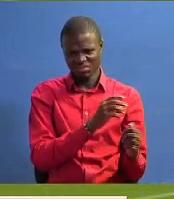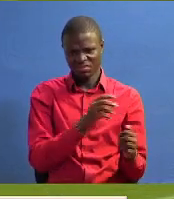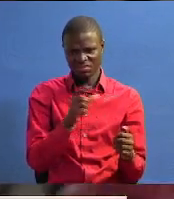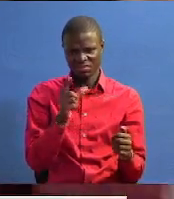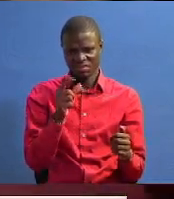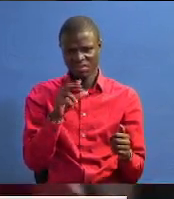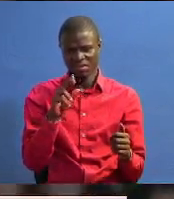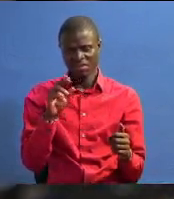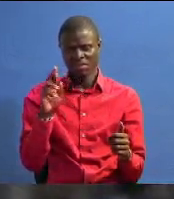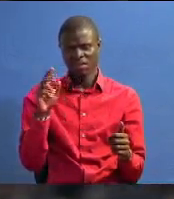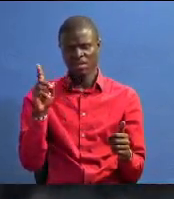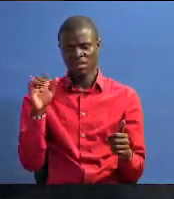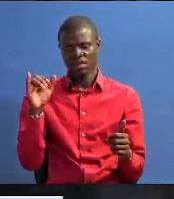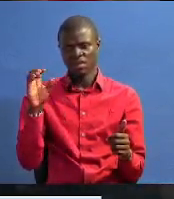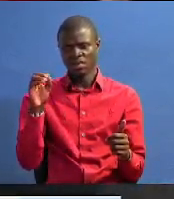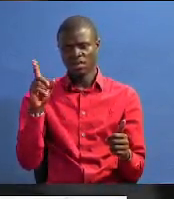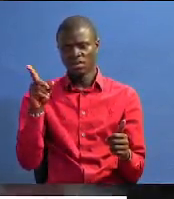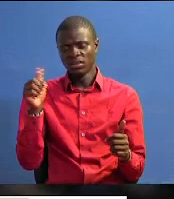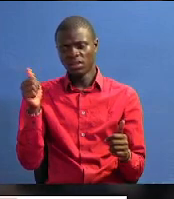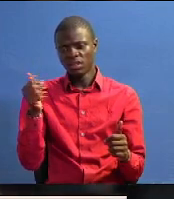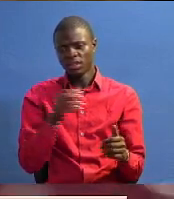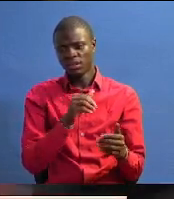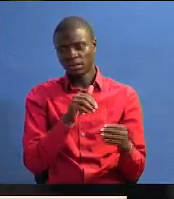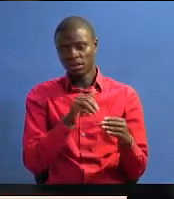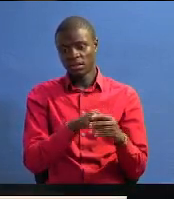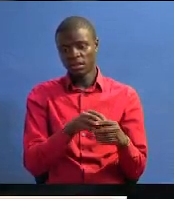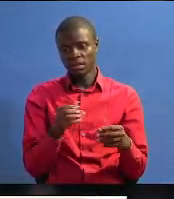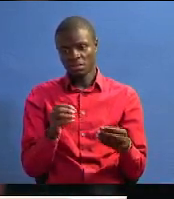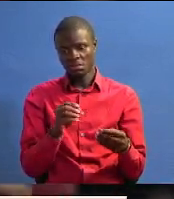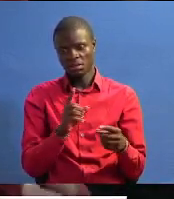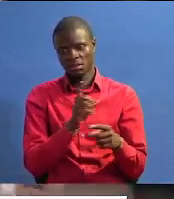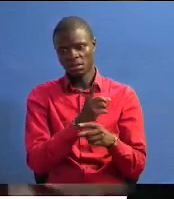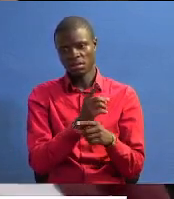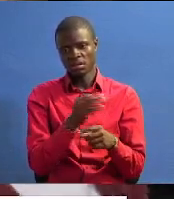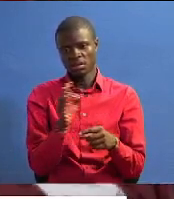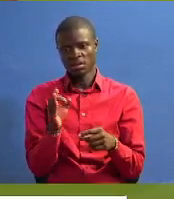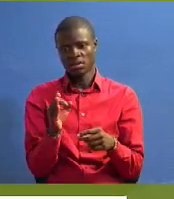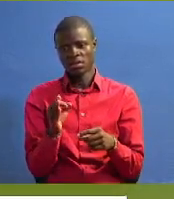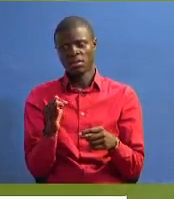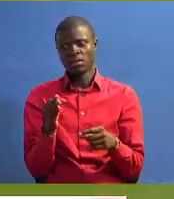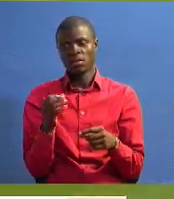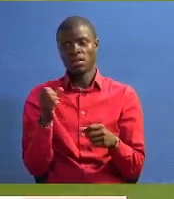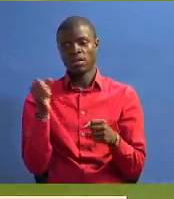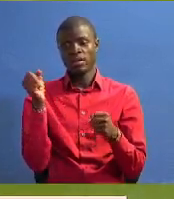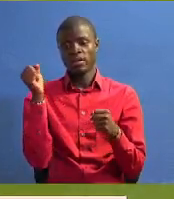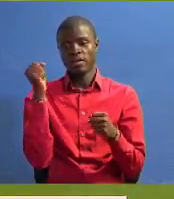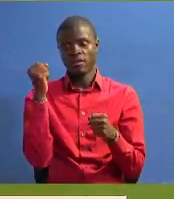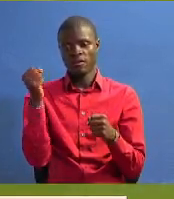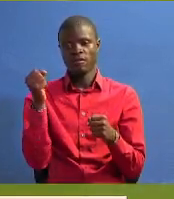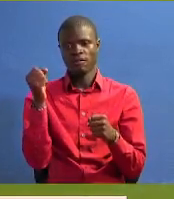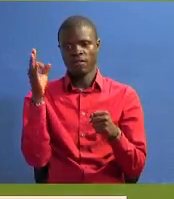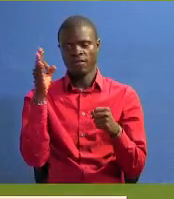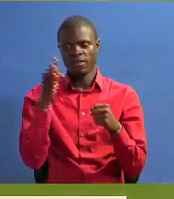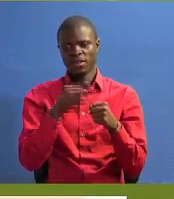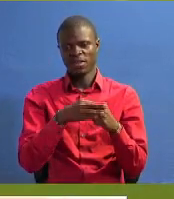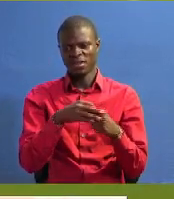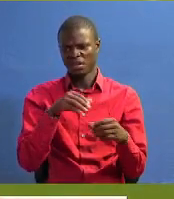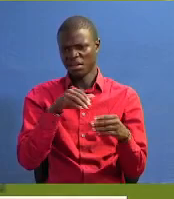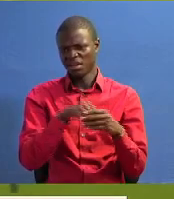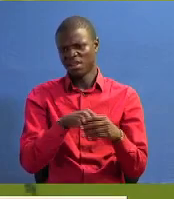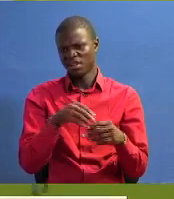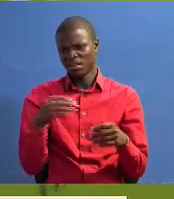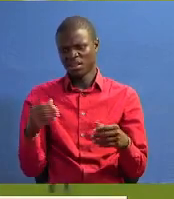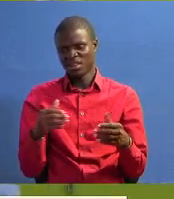Pep Guardiola kifua mbele kunako dakika ya 58. Manchester City sasa watachuana na Southampton katika